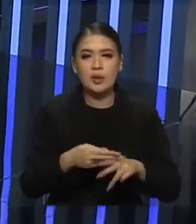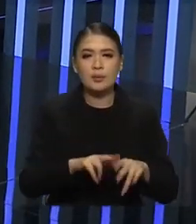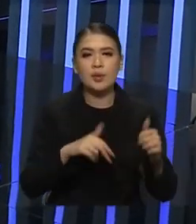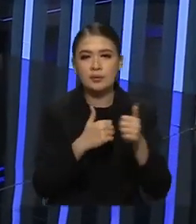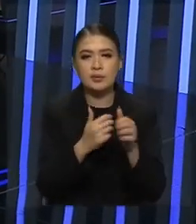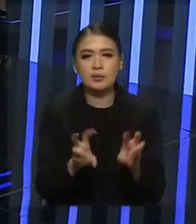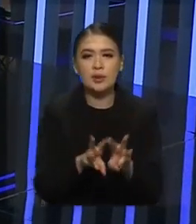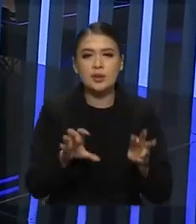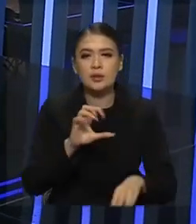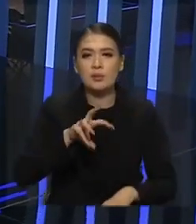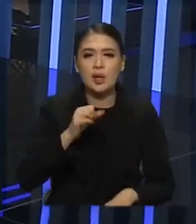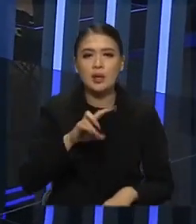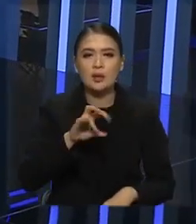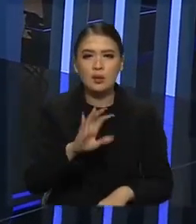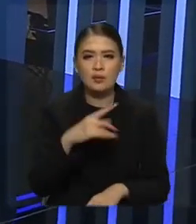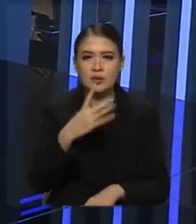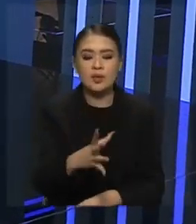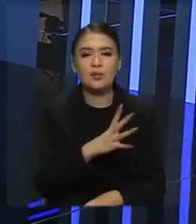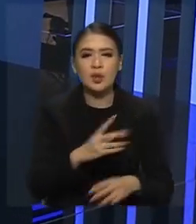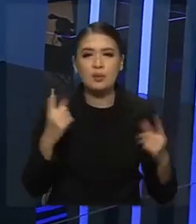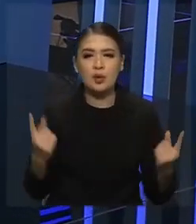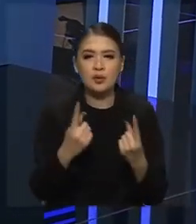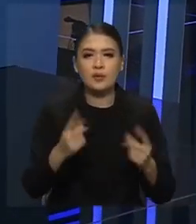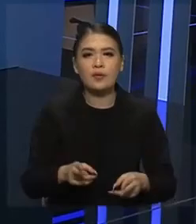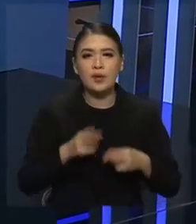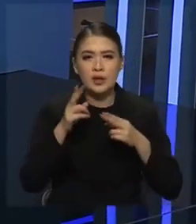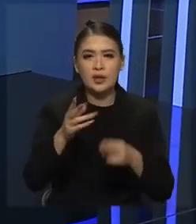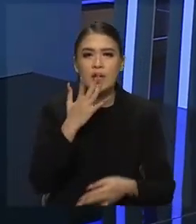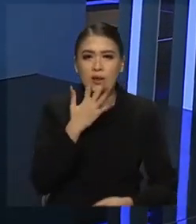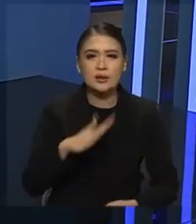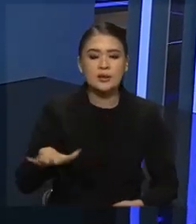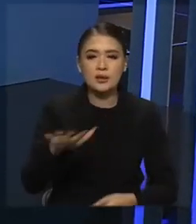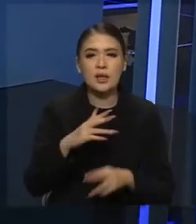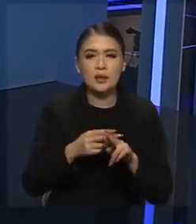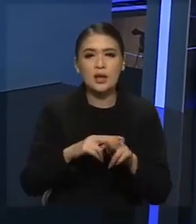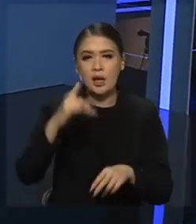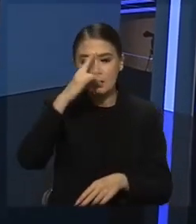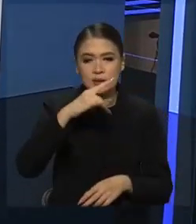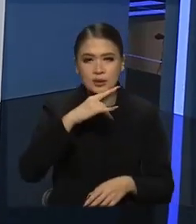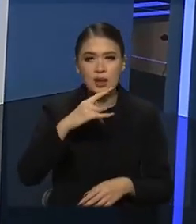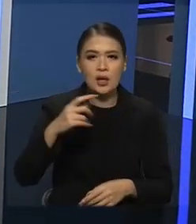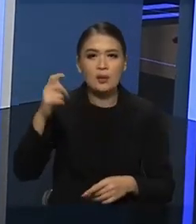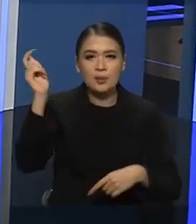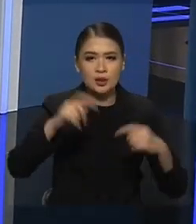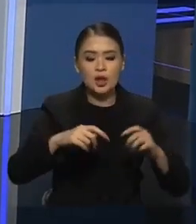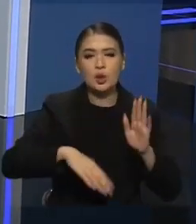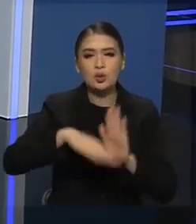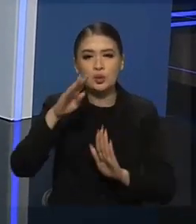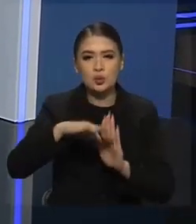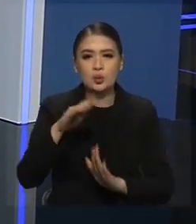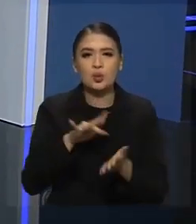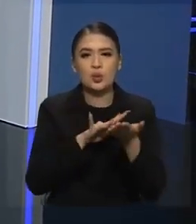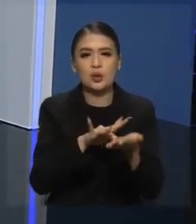Премьер-министр Алихан Смаилов поручил упростить процедуру въезда иностранных гостей на территорию Казахстана и улучшить